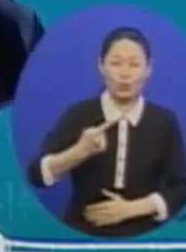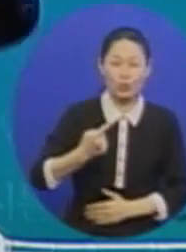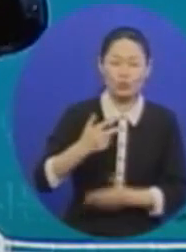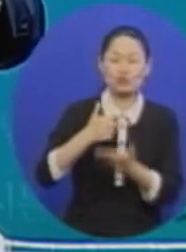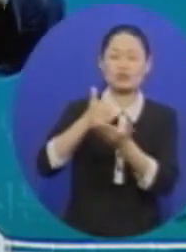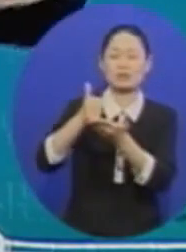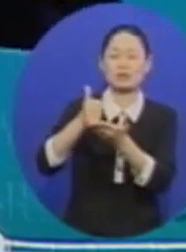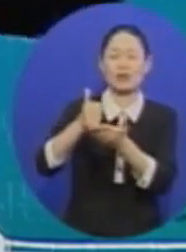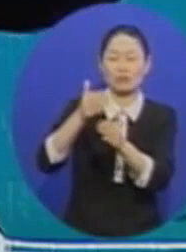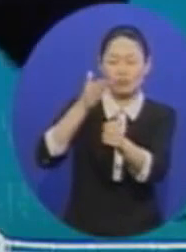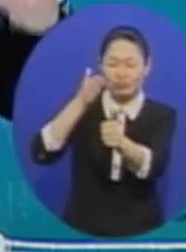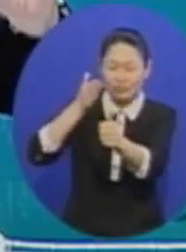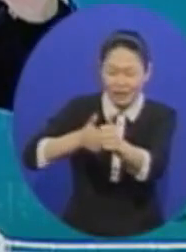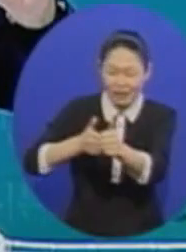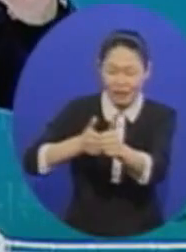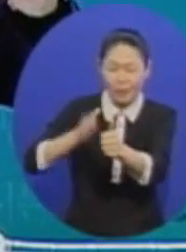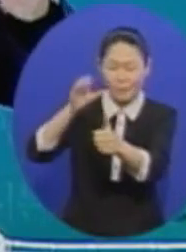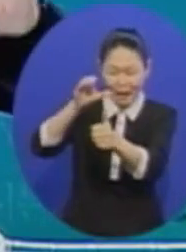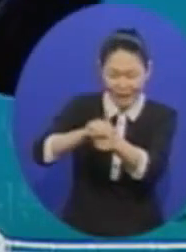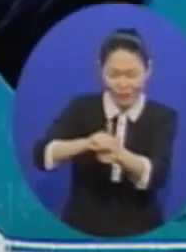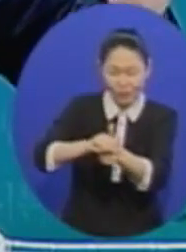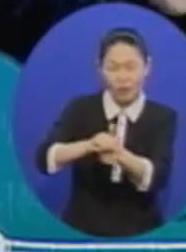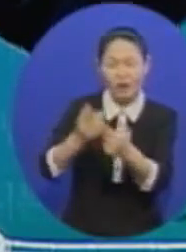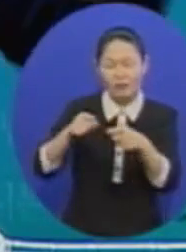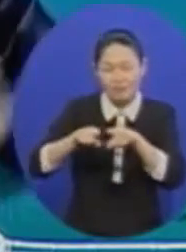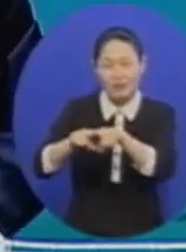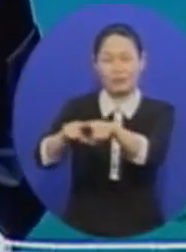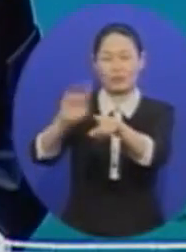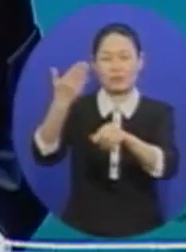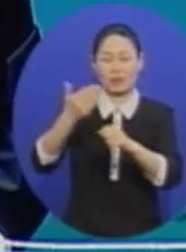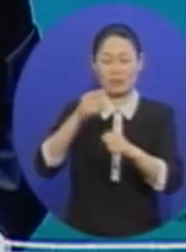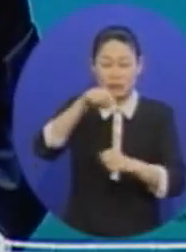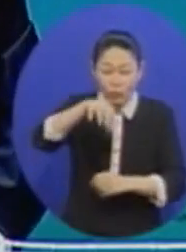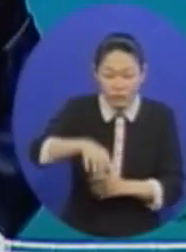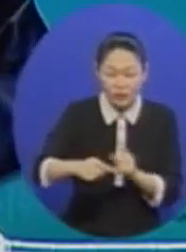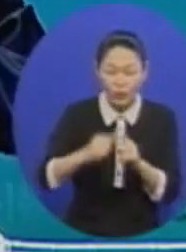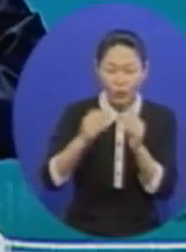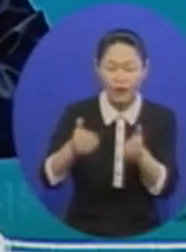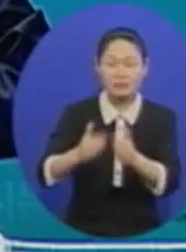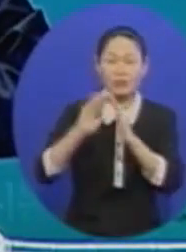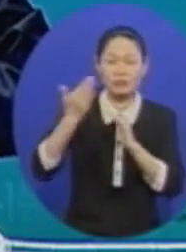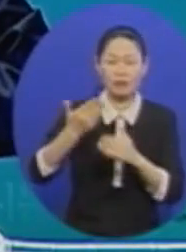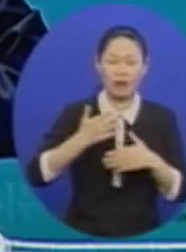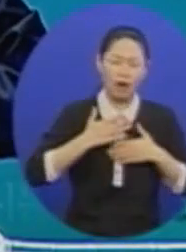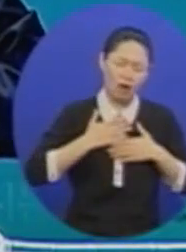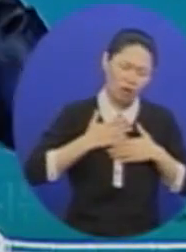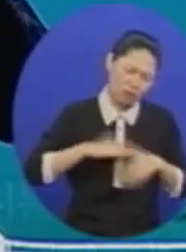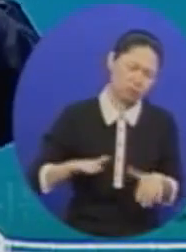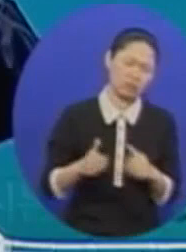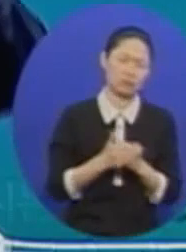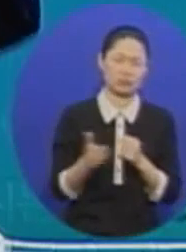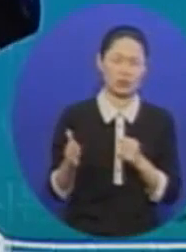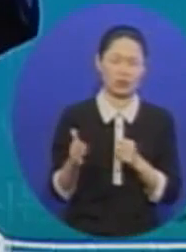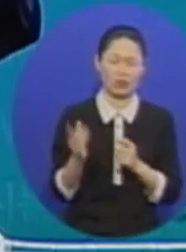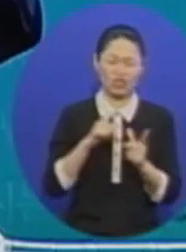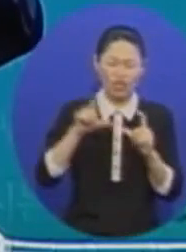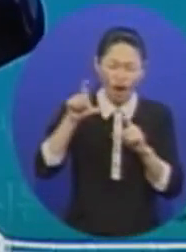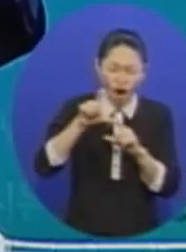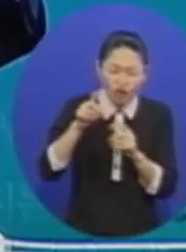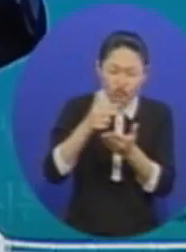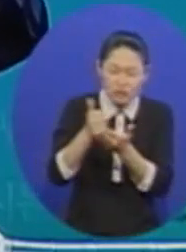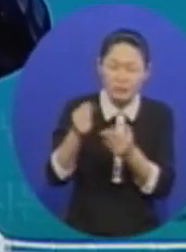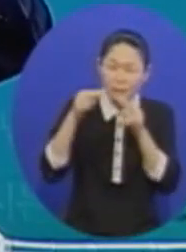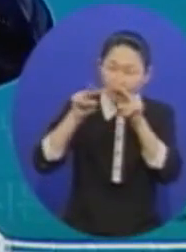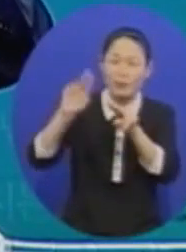주님께 부탁하고 맡기고 가는 거예요 그러면 거기에 교회가 선 되니까 약하니까 토 주님만 바라